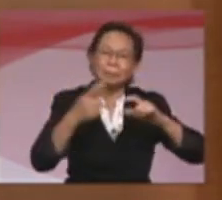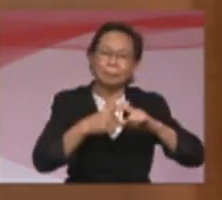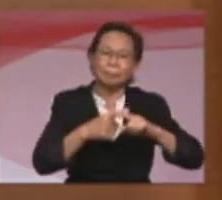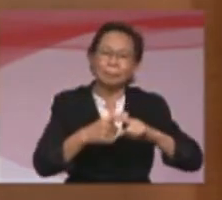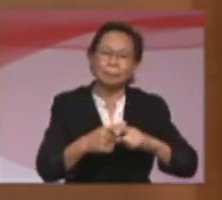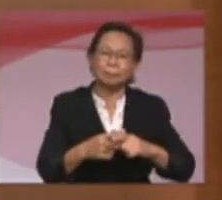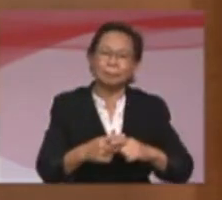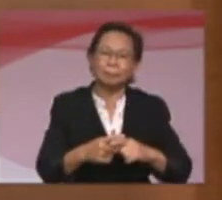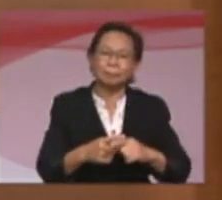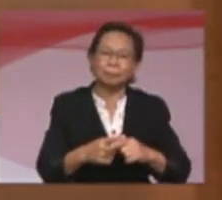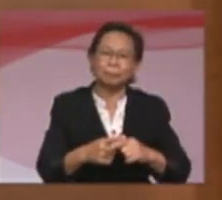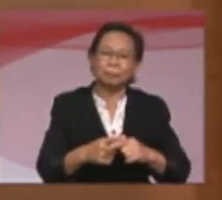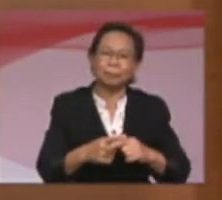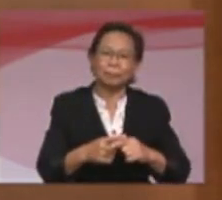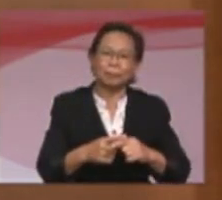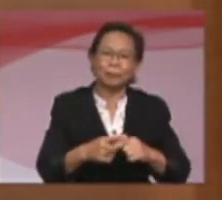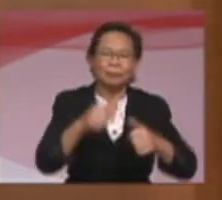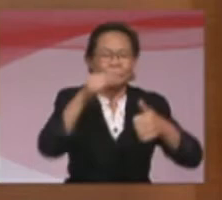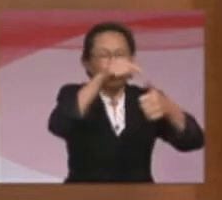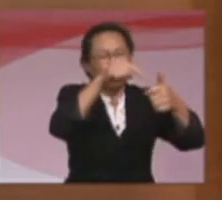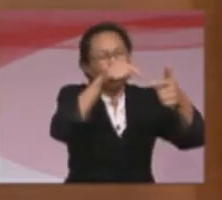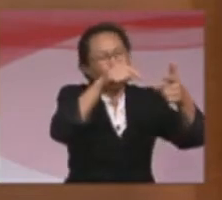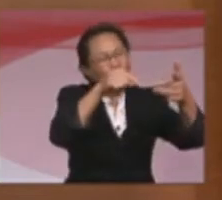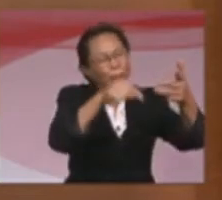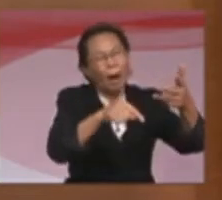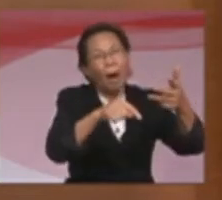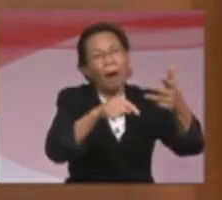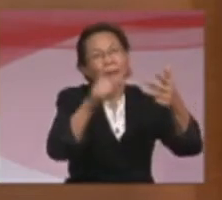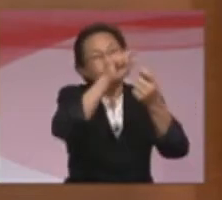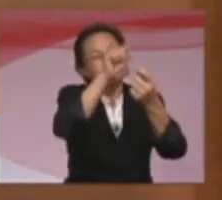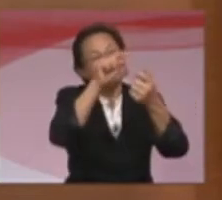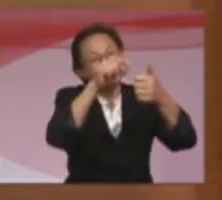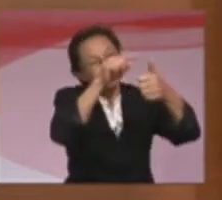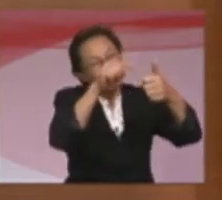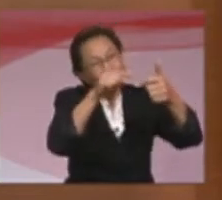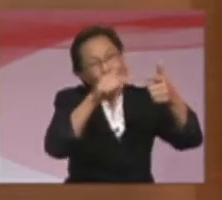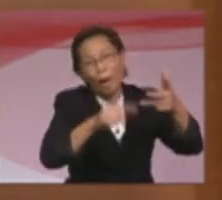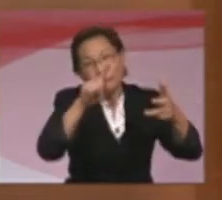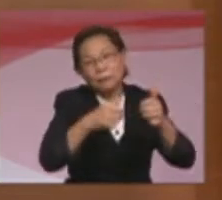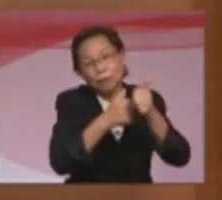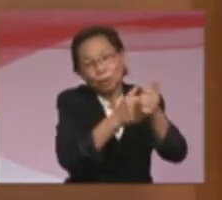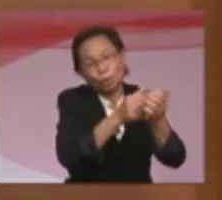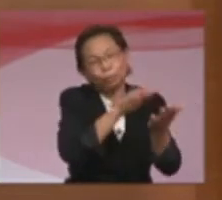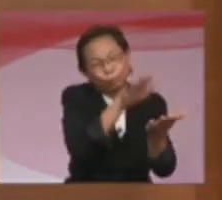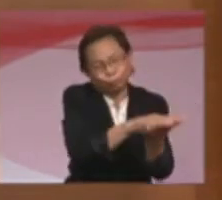speknya adalah spesifikasi dia, dan perkara inilah menyebabkan